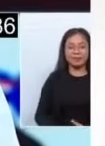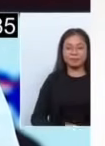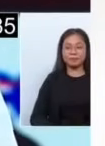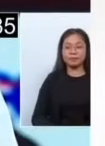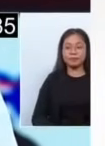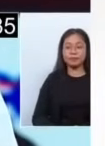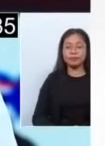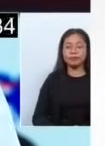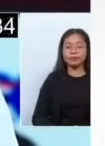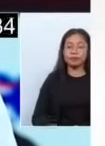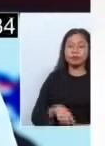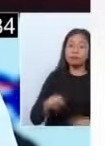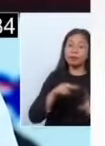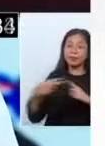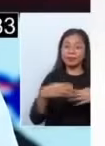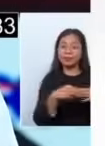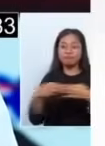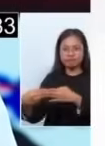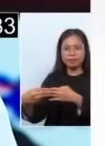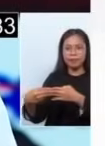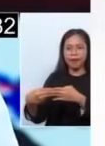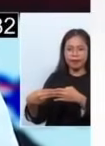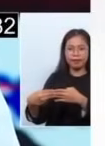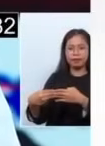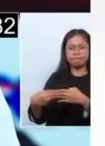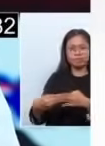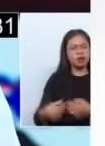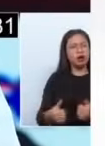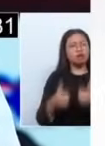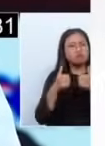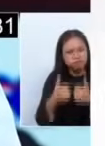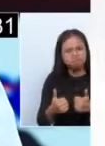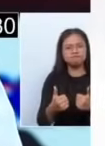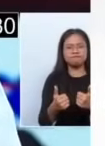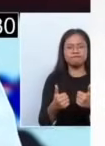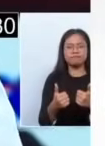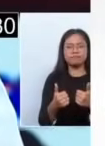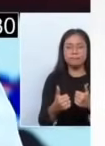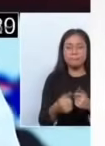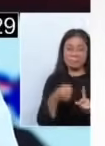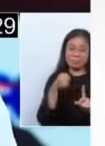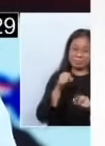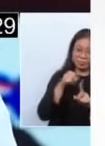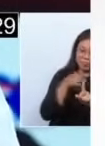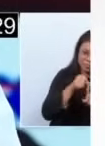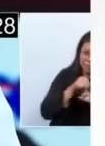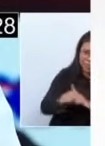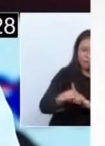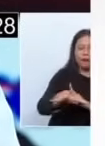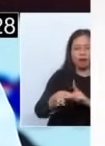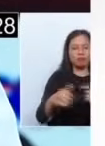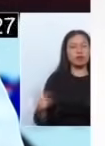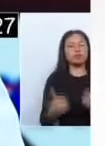kemudian akan memberikan dukungan baik, secara elektoral yang baik. Tetapi sekali lagi, semakin